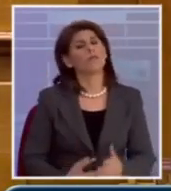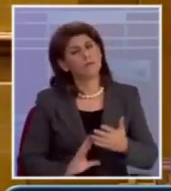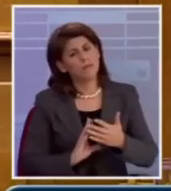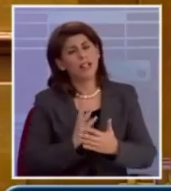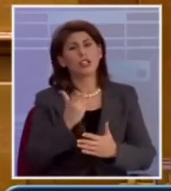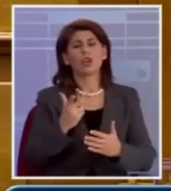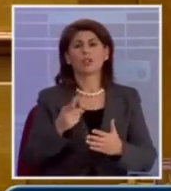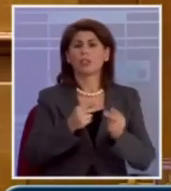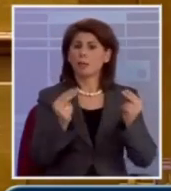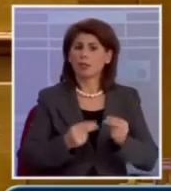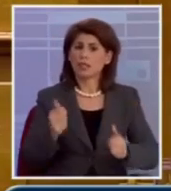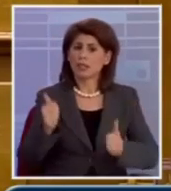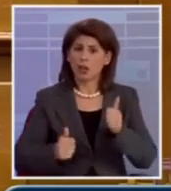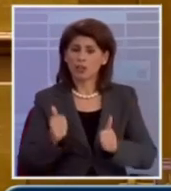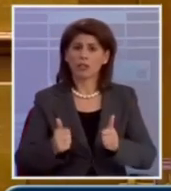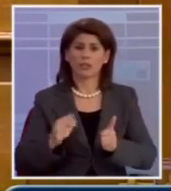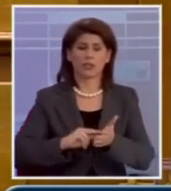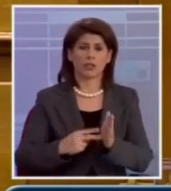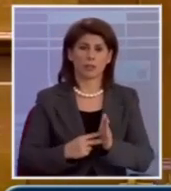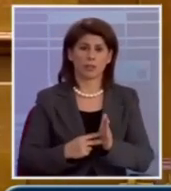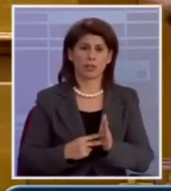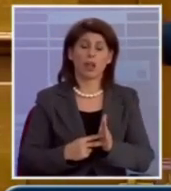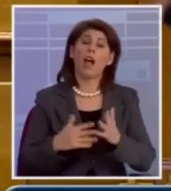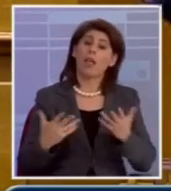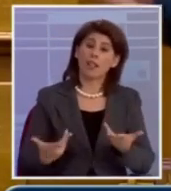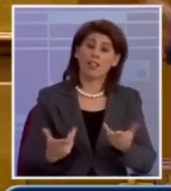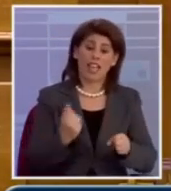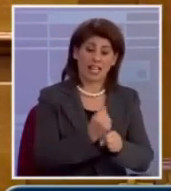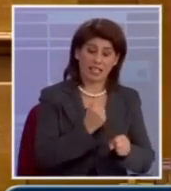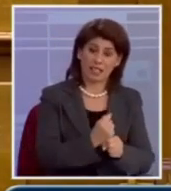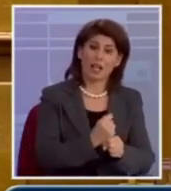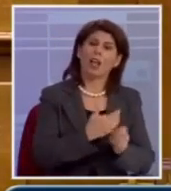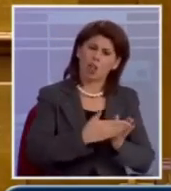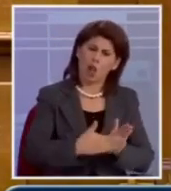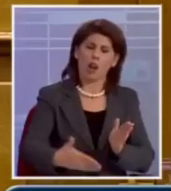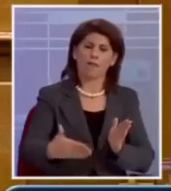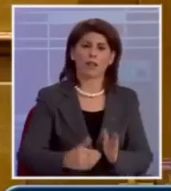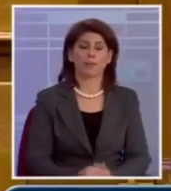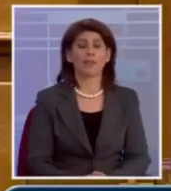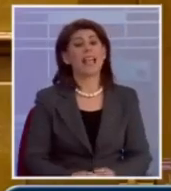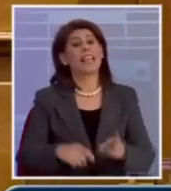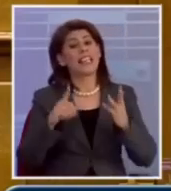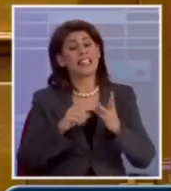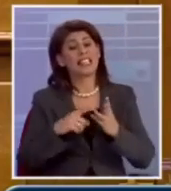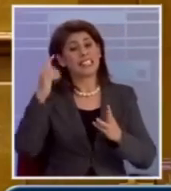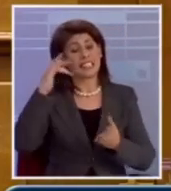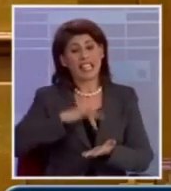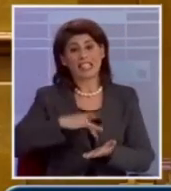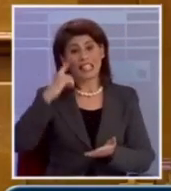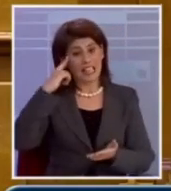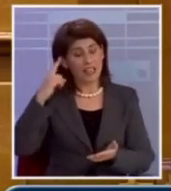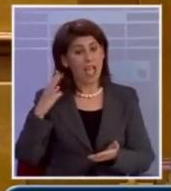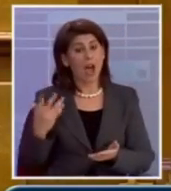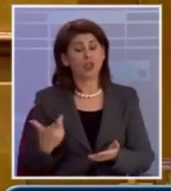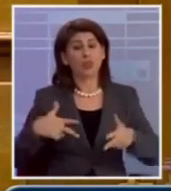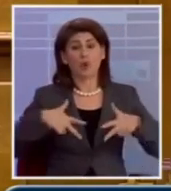βελτιώνονται οι επιδόσεις και η ανταγωνιστικότητα μιας οικονομίας. Άρα εργασιακά και ούτω καθεξής. Και τρίτη κεντρική ιδέα, ότι